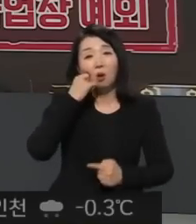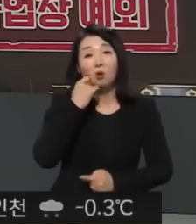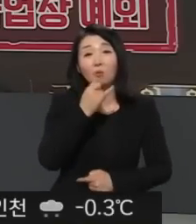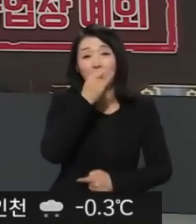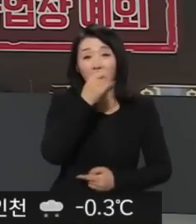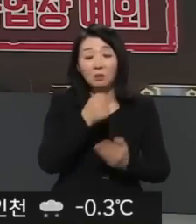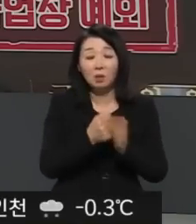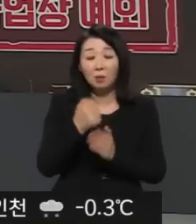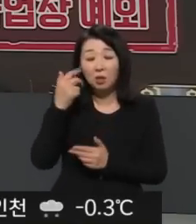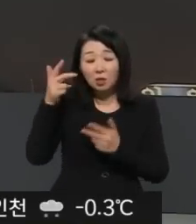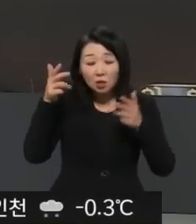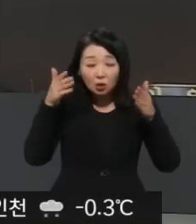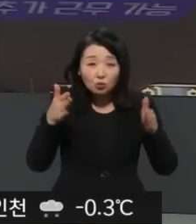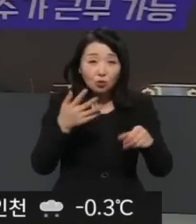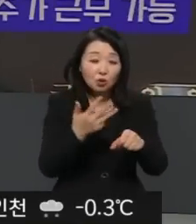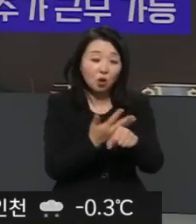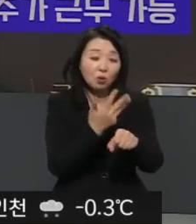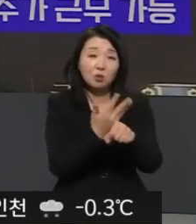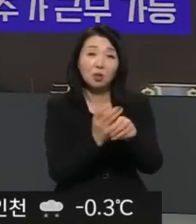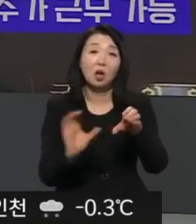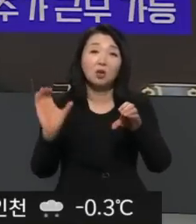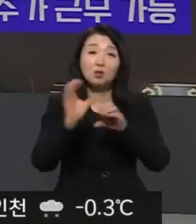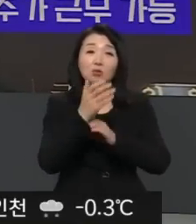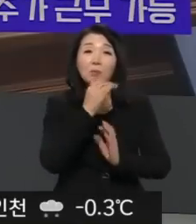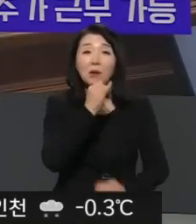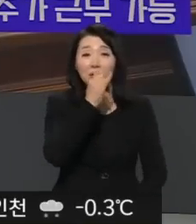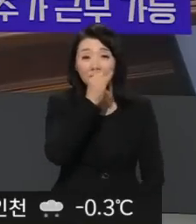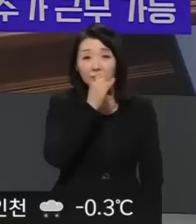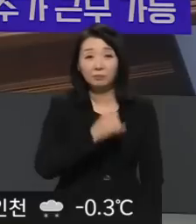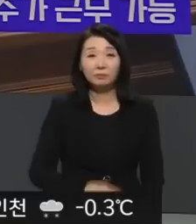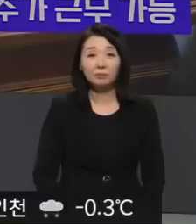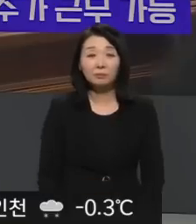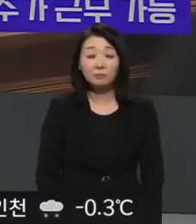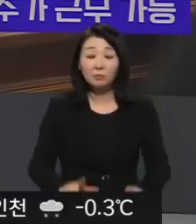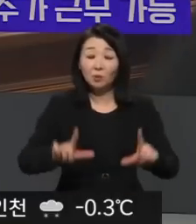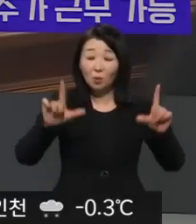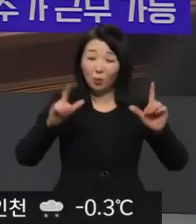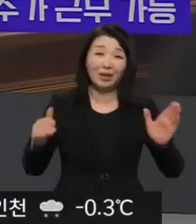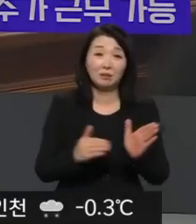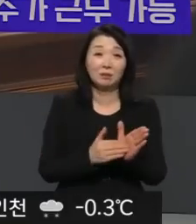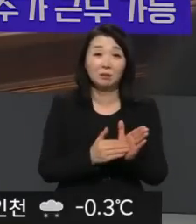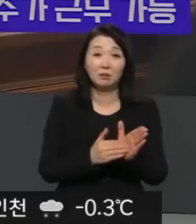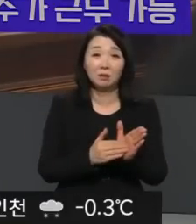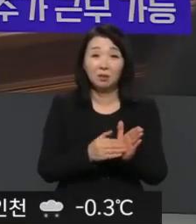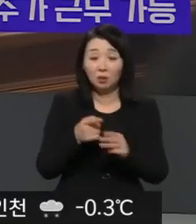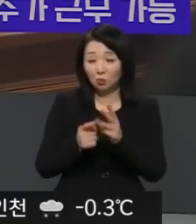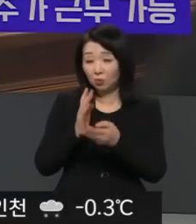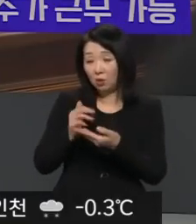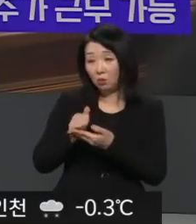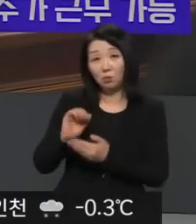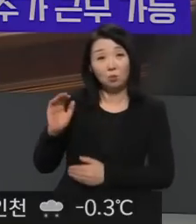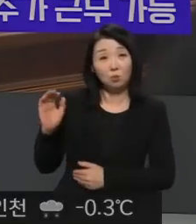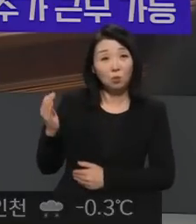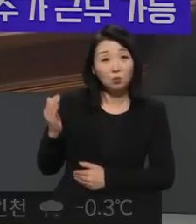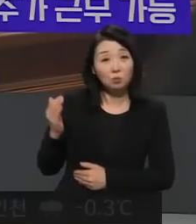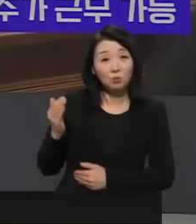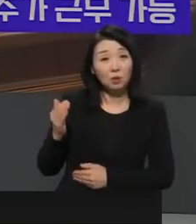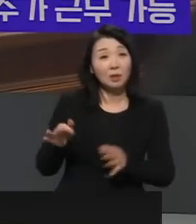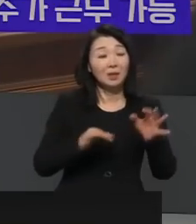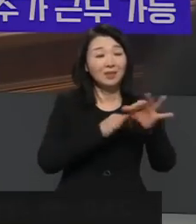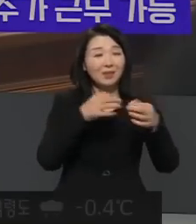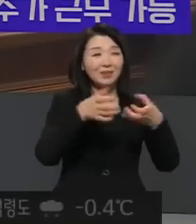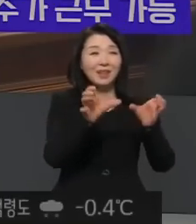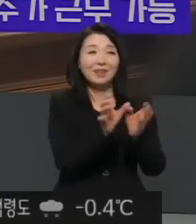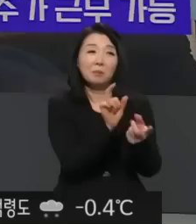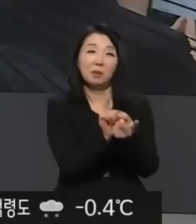있으니까 주 8시간 추가 근무가 가능하도록 해준 건데요. 올해로 끝납니다. 윤 대통령은 최근 경제단체장을 만난